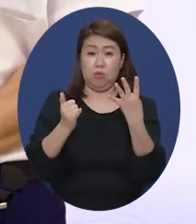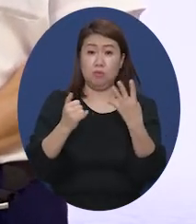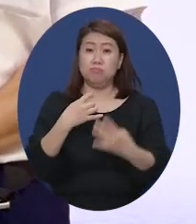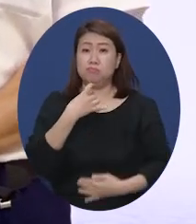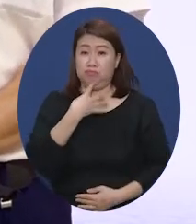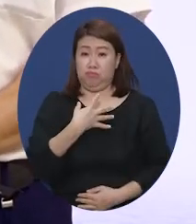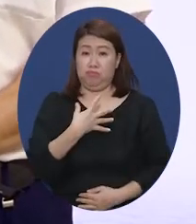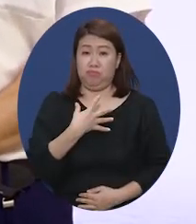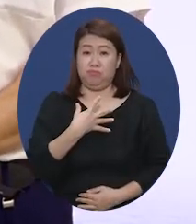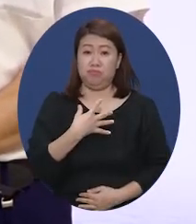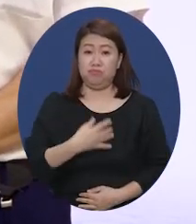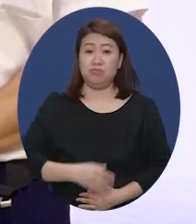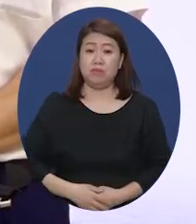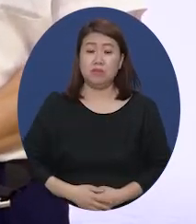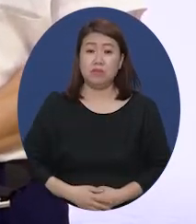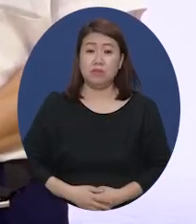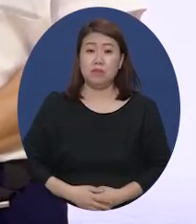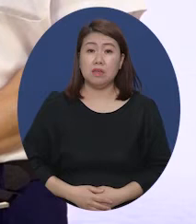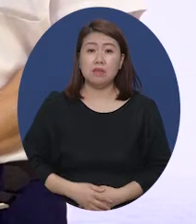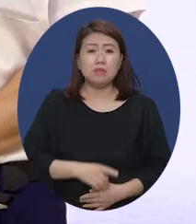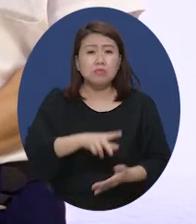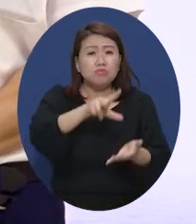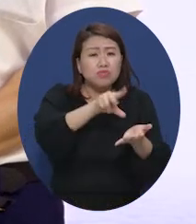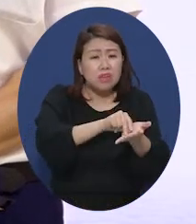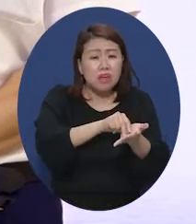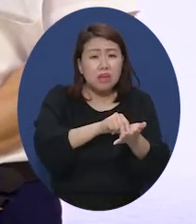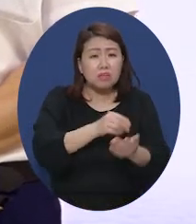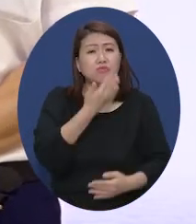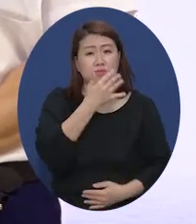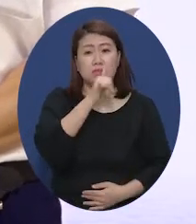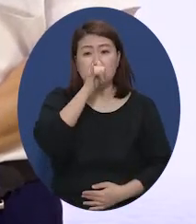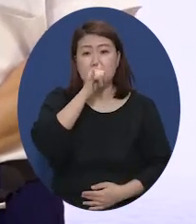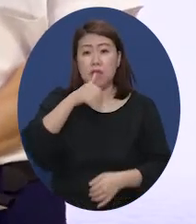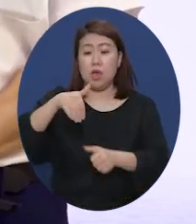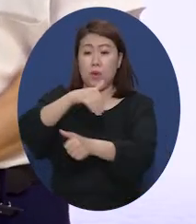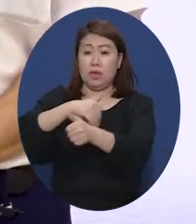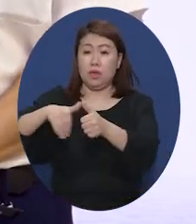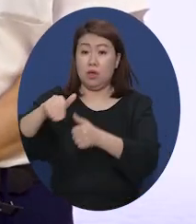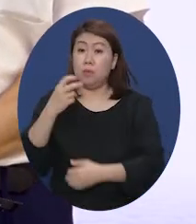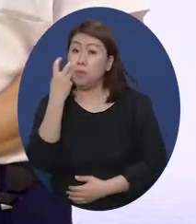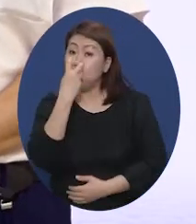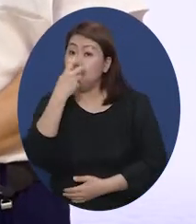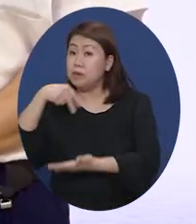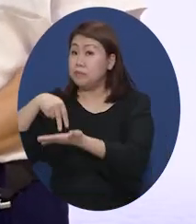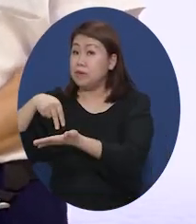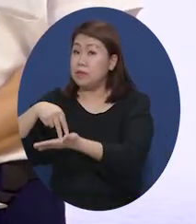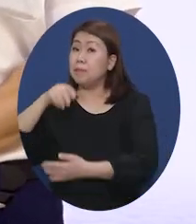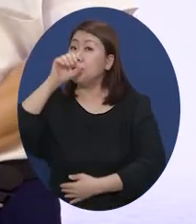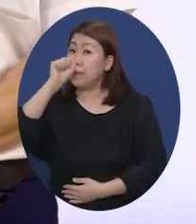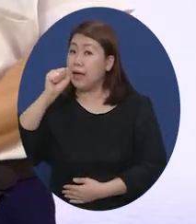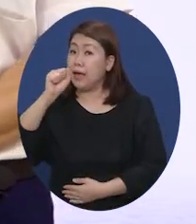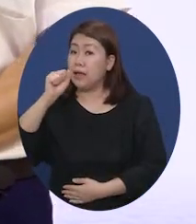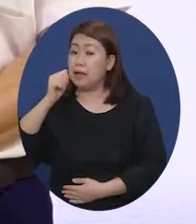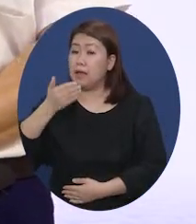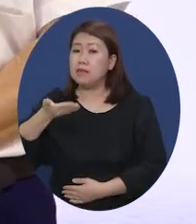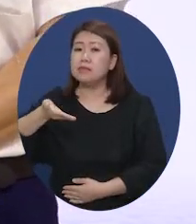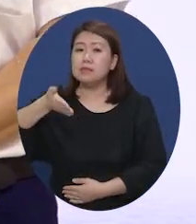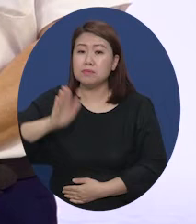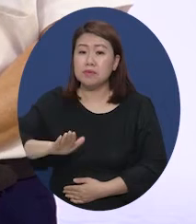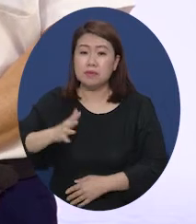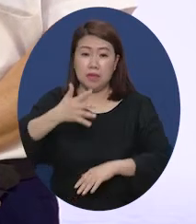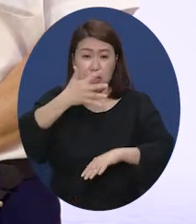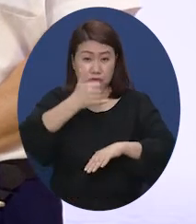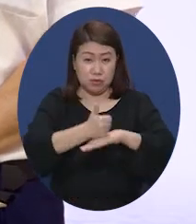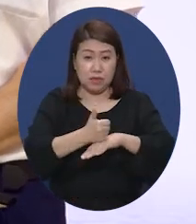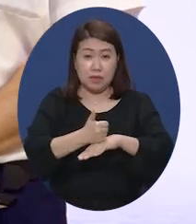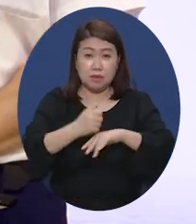4명 정도에 불과합니다. 이것이 이제 큰 문제가 되기도 합니다. 물론 환경 보호 차원에서는 좋을지 모르지만